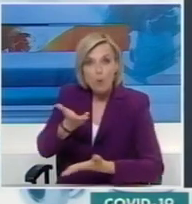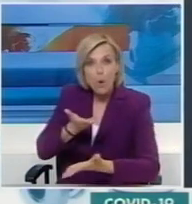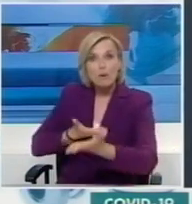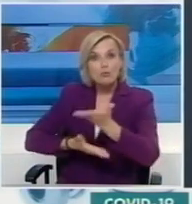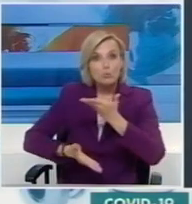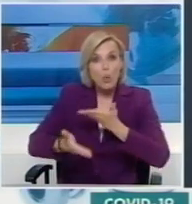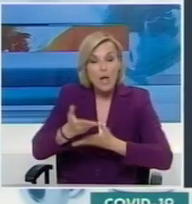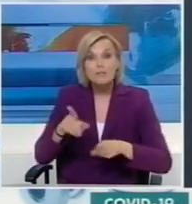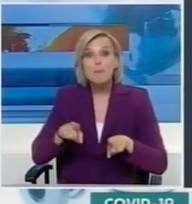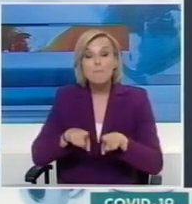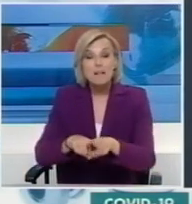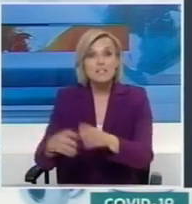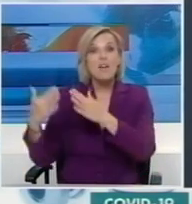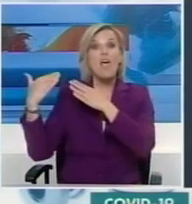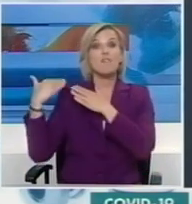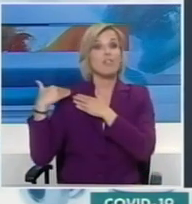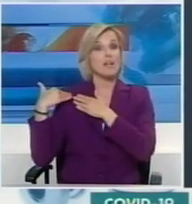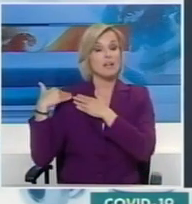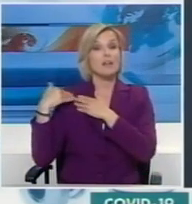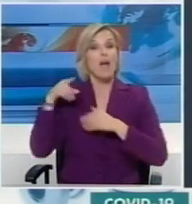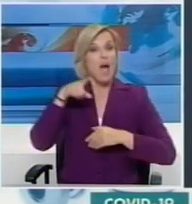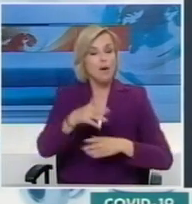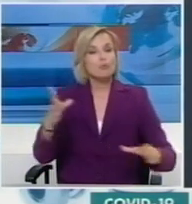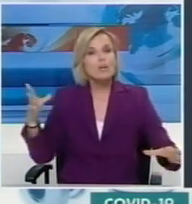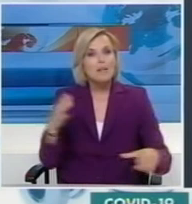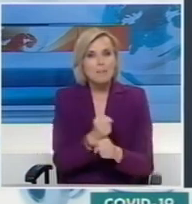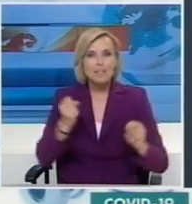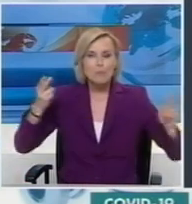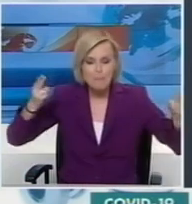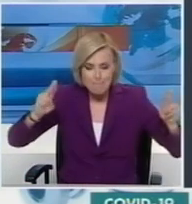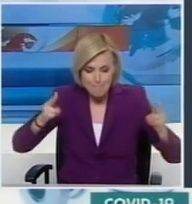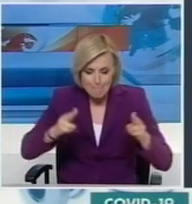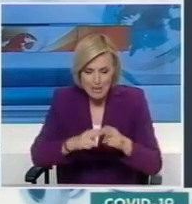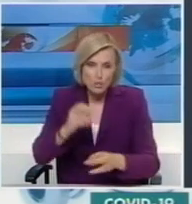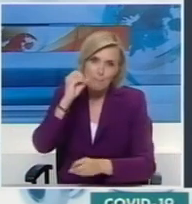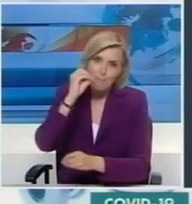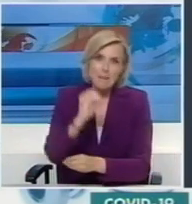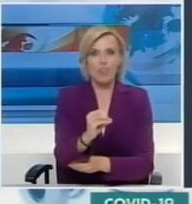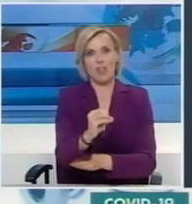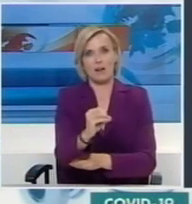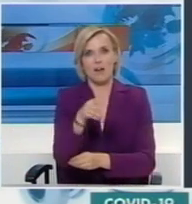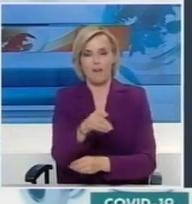ώστε να επιτύχουμε ακόμα περαιτέρω τον περιορισμό της διασποράς του ιού στην πατρίδα μας. Να μην έχουμε πάνωδο